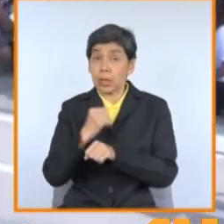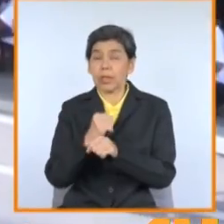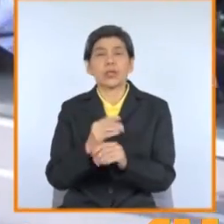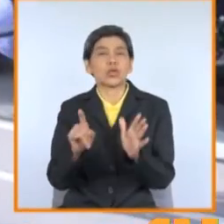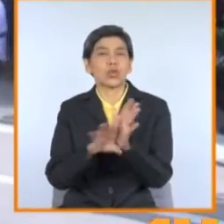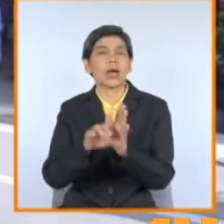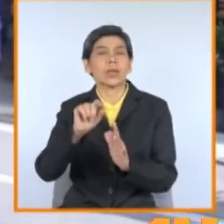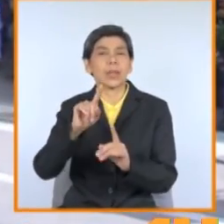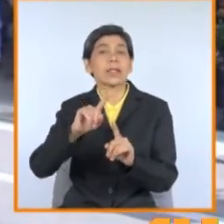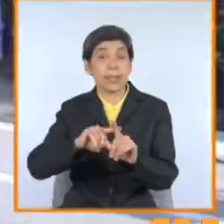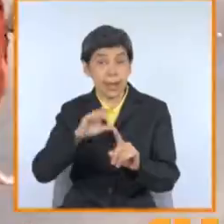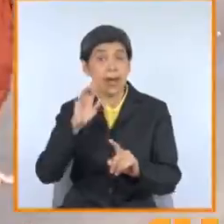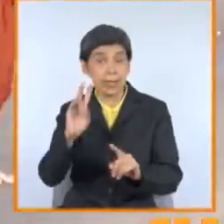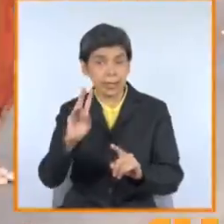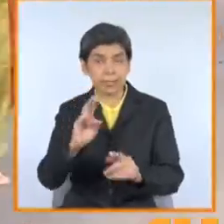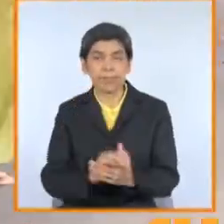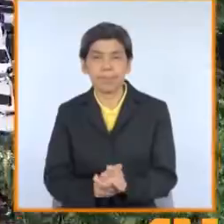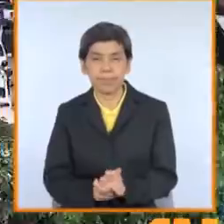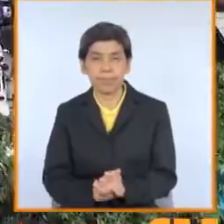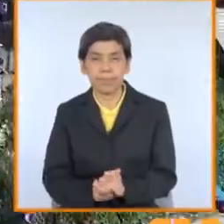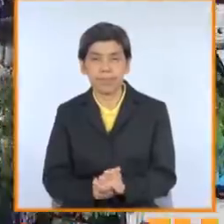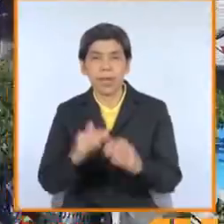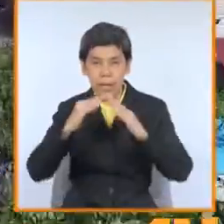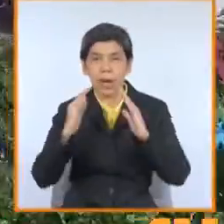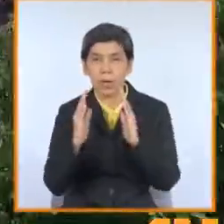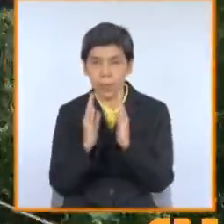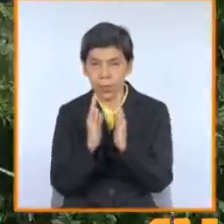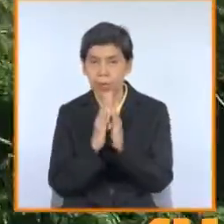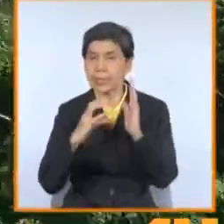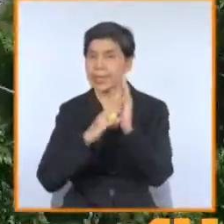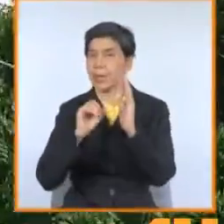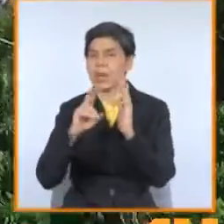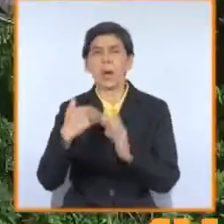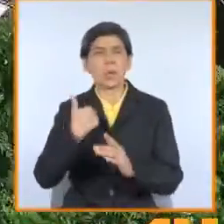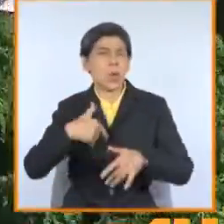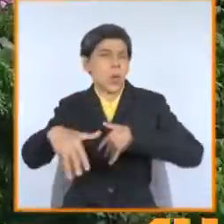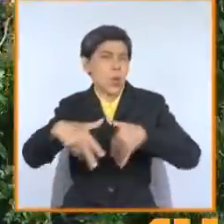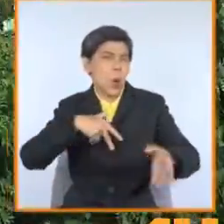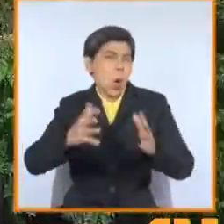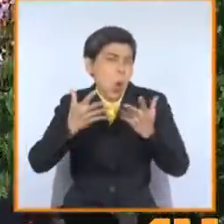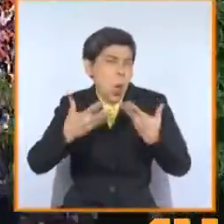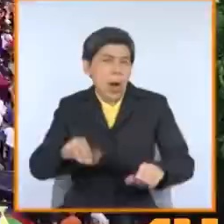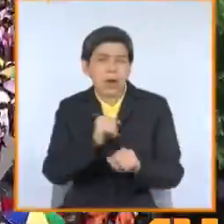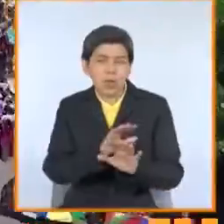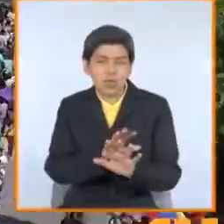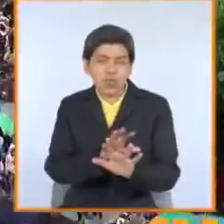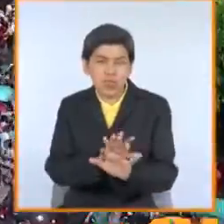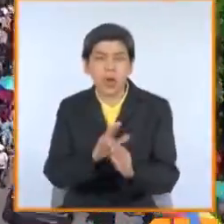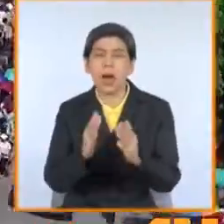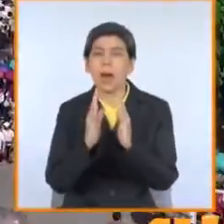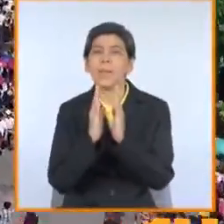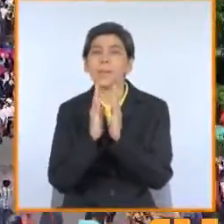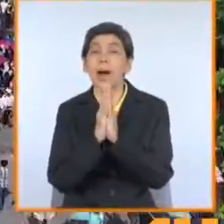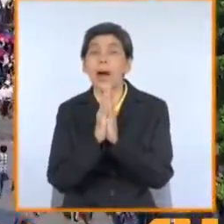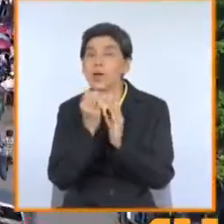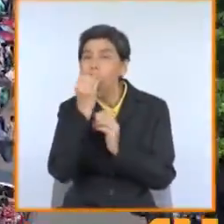ง21กรกฎาคมนี้ค่ะ ส่วนที่วัดพระพุทธบาทจังหวัดสระบุรีเต็มไปด้วยประชาชนจำนวนมากที่มาร่วมพิธีตักบาตรดอกไ